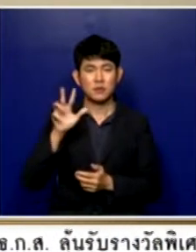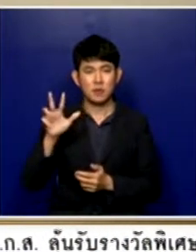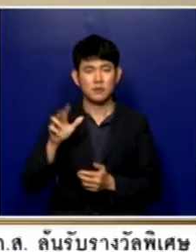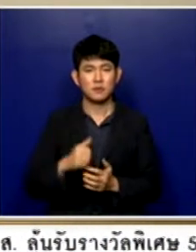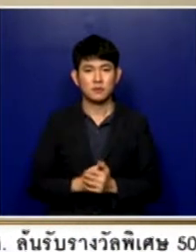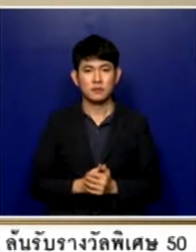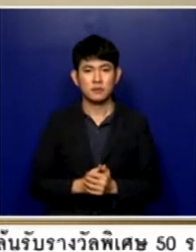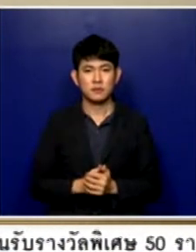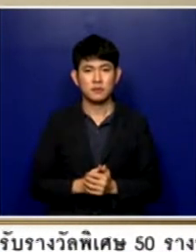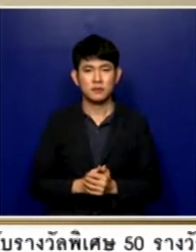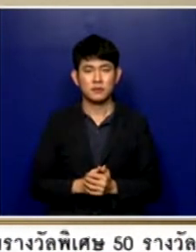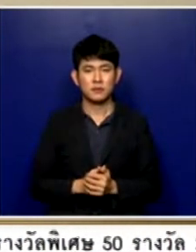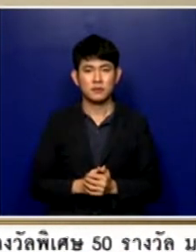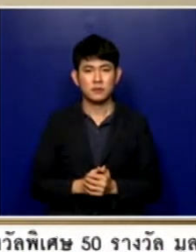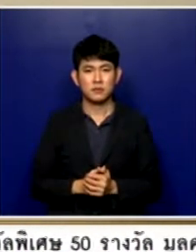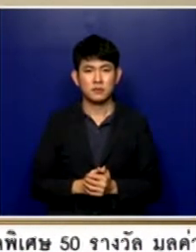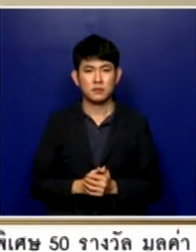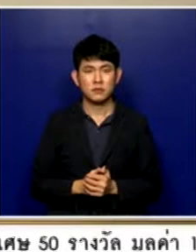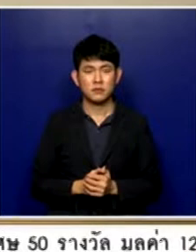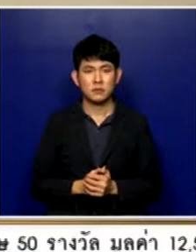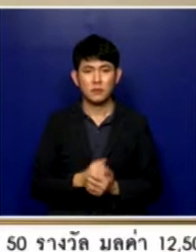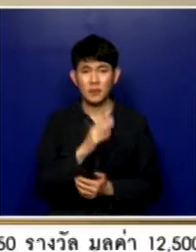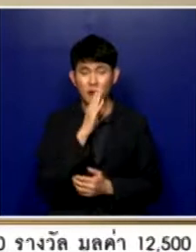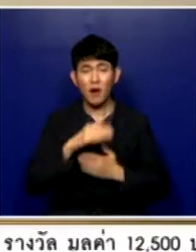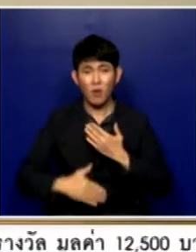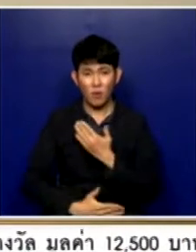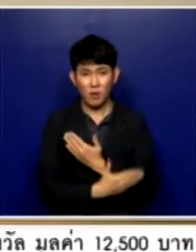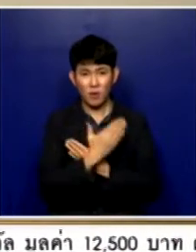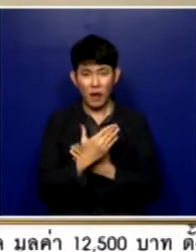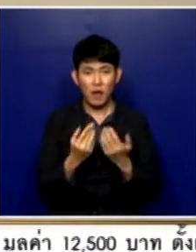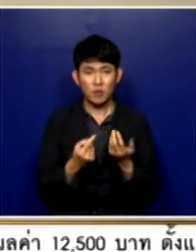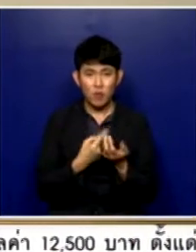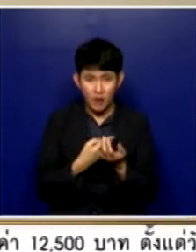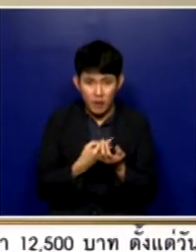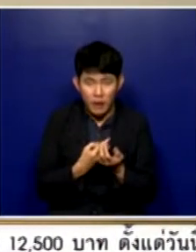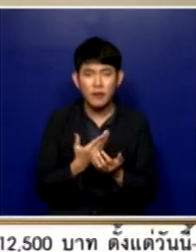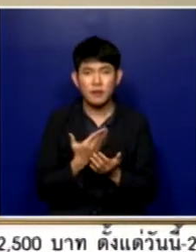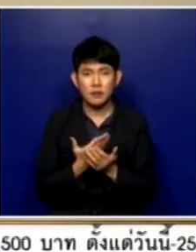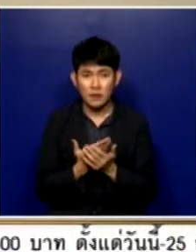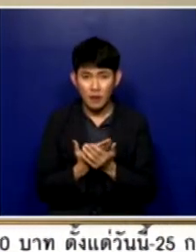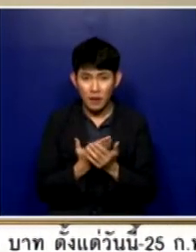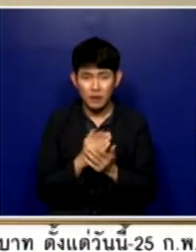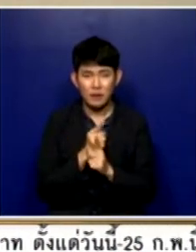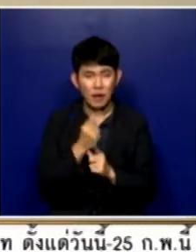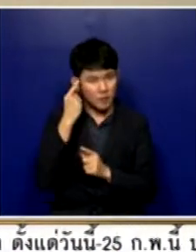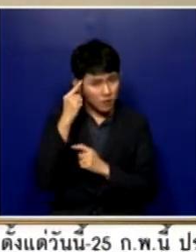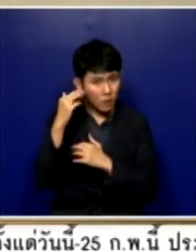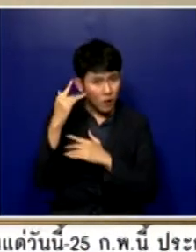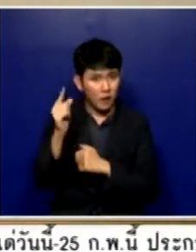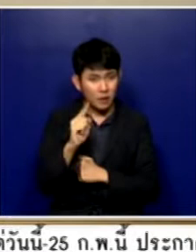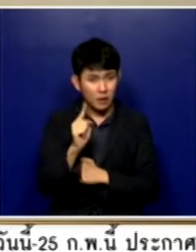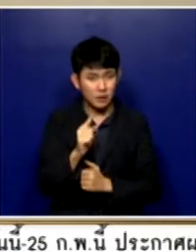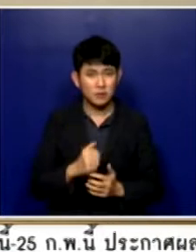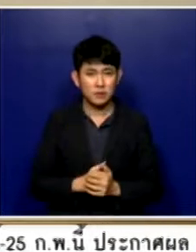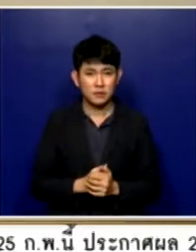ขึ้นมากสามารถจะมีกำไรชายนี่ได้เรื่องการแก้เงื่อนไขต่างๆตัวเองไม่และก็ไปถามในการพิการสกสคคนก่อนหน้านั้นที่ไปแก้